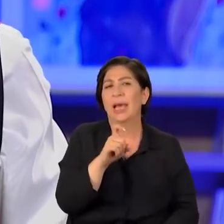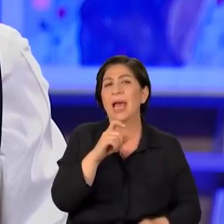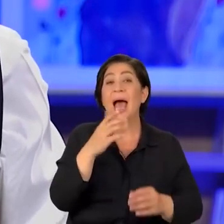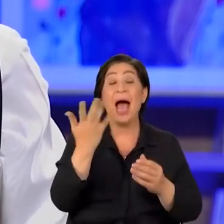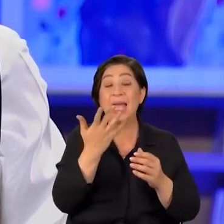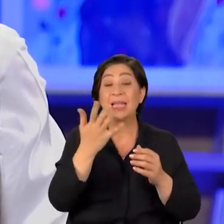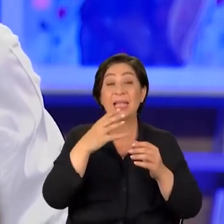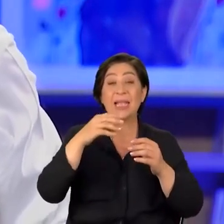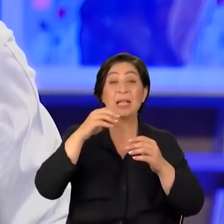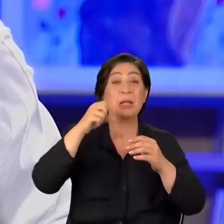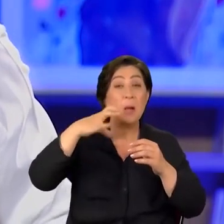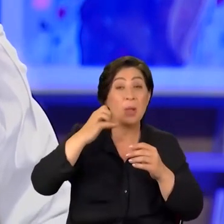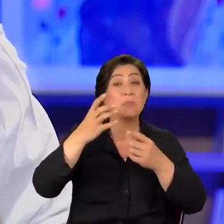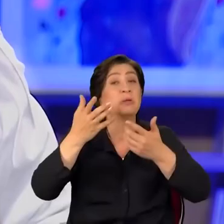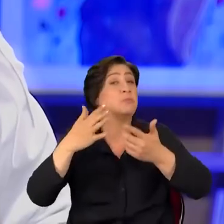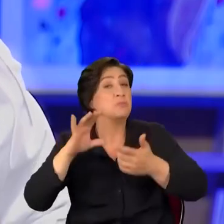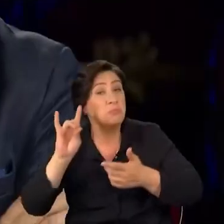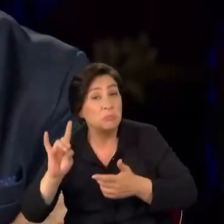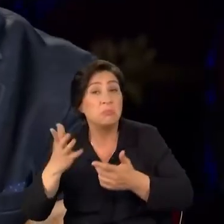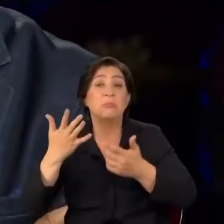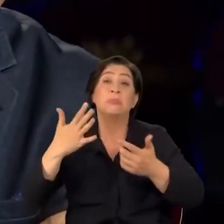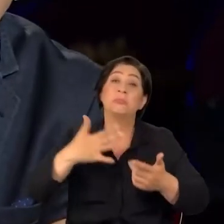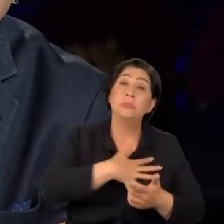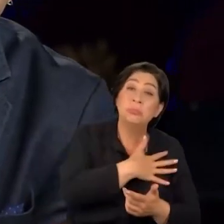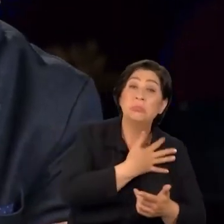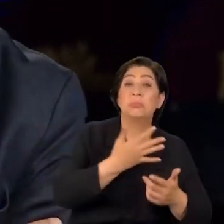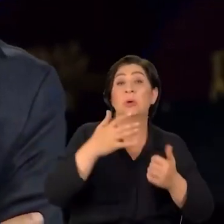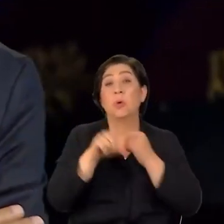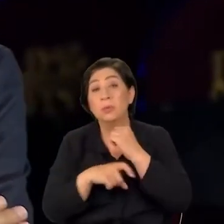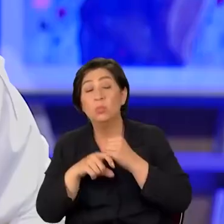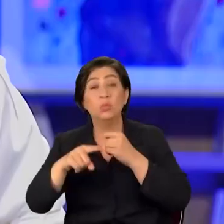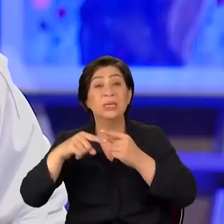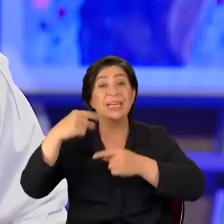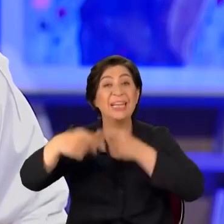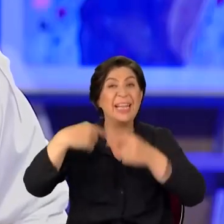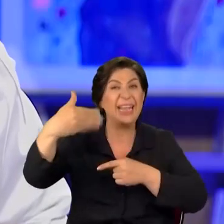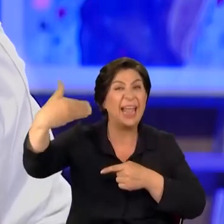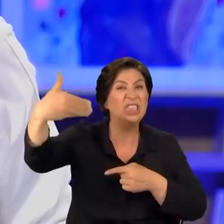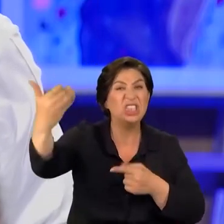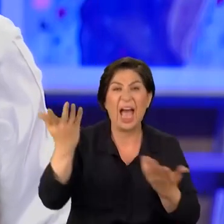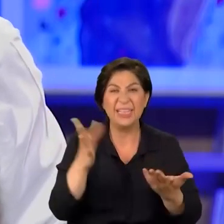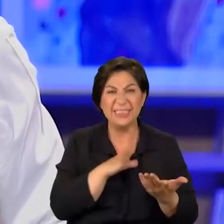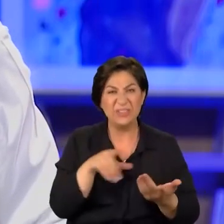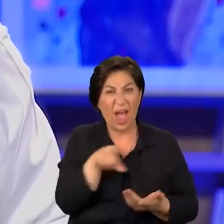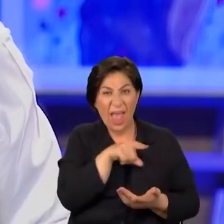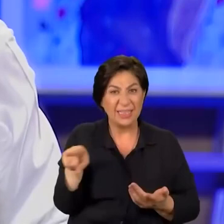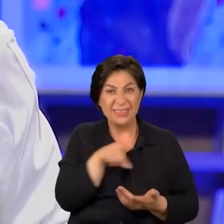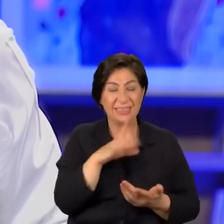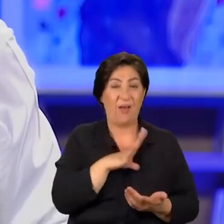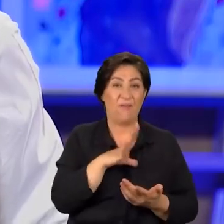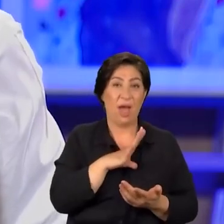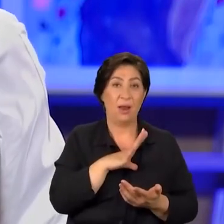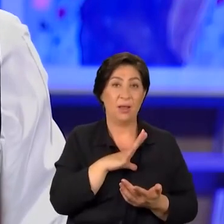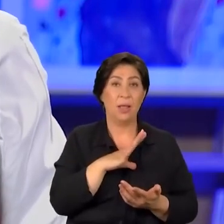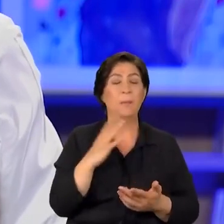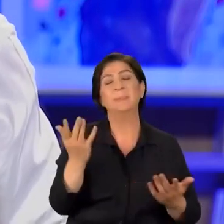geleceği var sizce? Yani şu andaki... biz hakikaten bir etnik bölünmeye doğru gideceğiz ve bunun siyaseti mi yapılacak Türkiye'de ya da yeni bir ideolojisi olan,